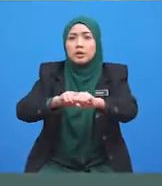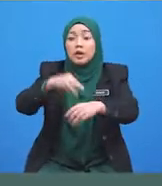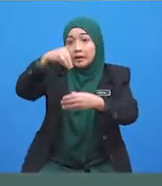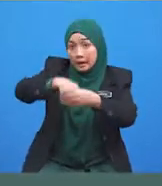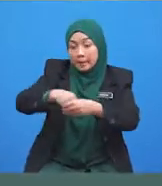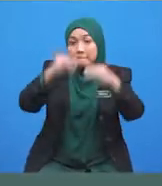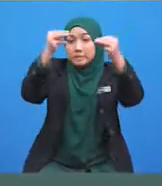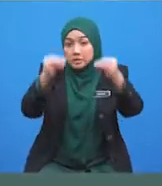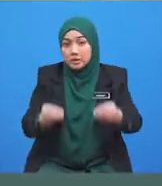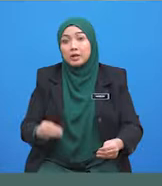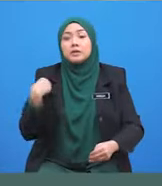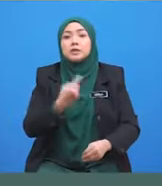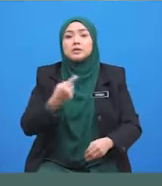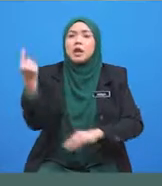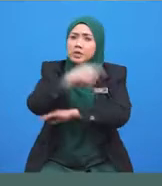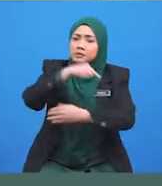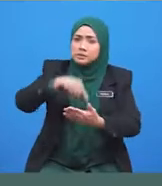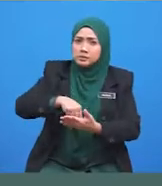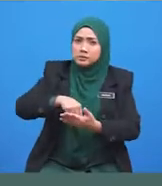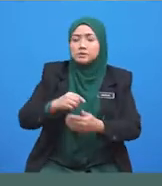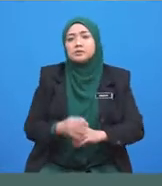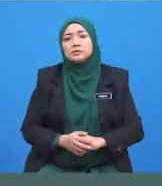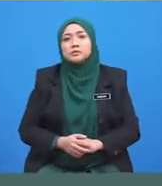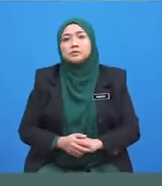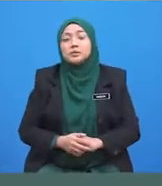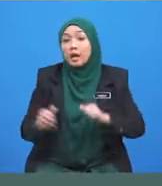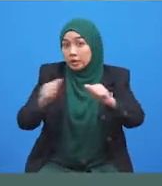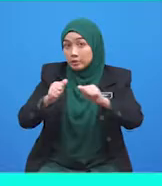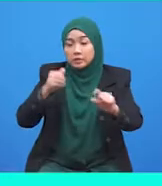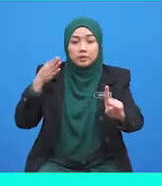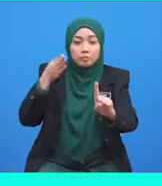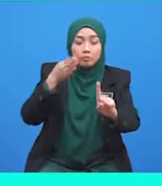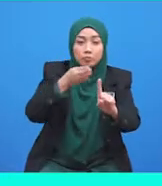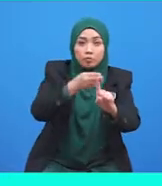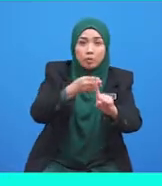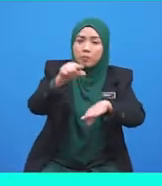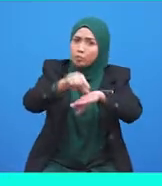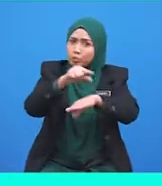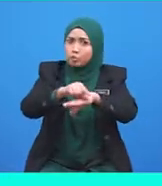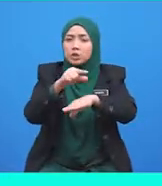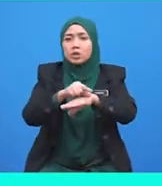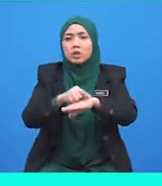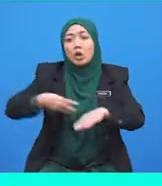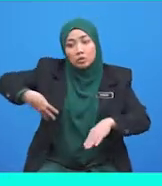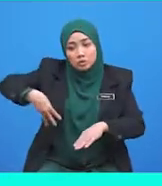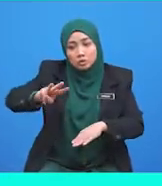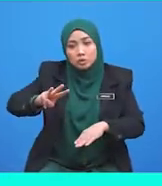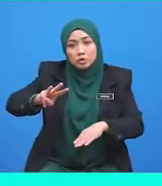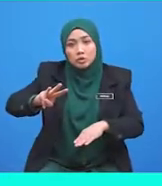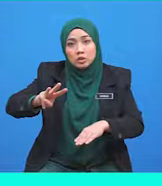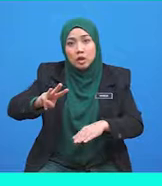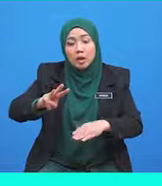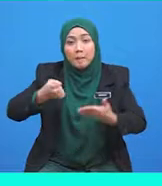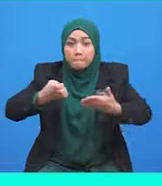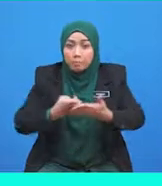ini. Justru, pada hari ini, aktiviti memburu ini telah menggunakan senjata canggih seperti